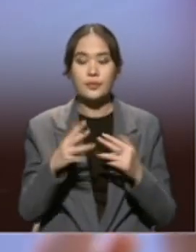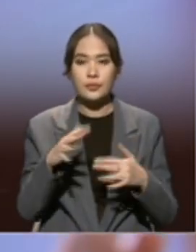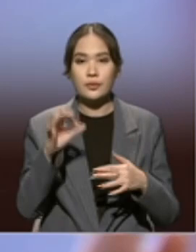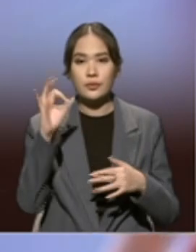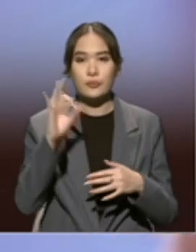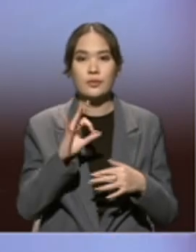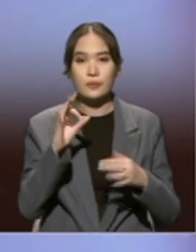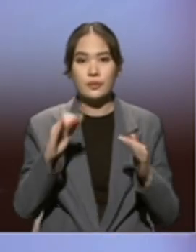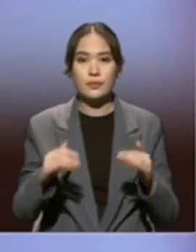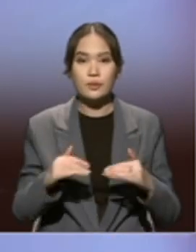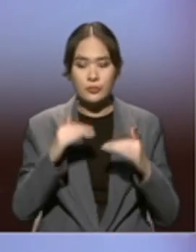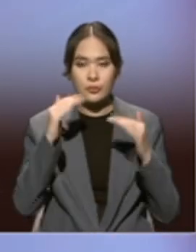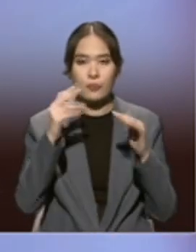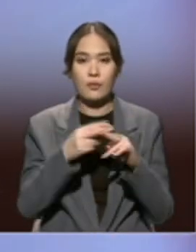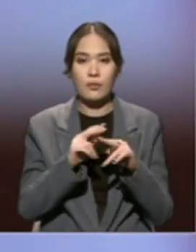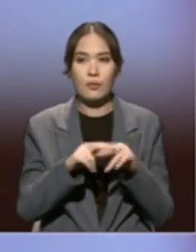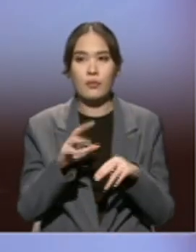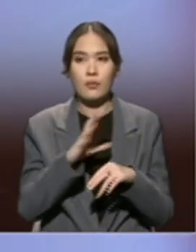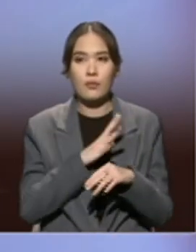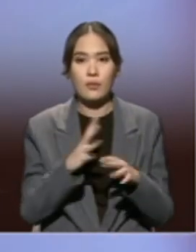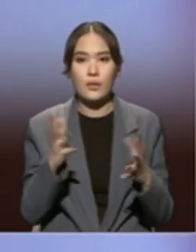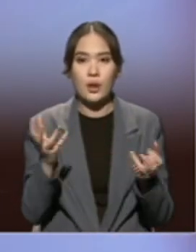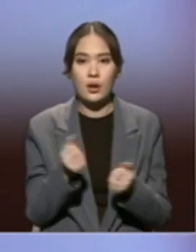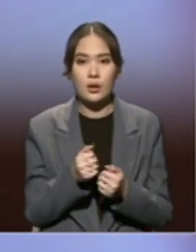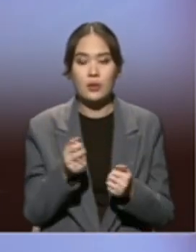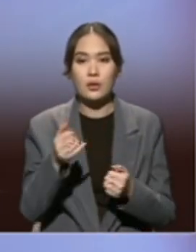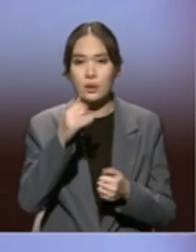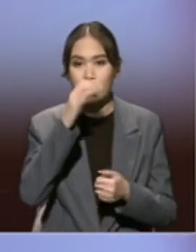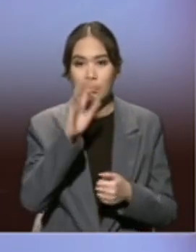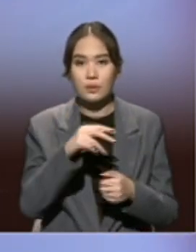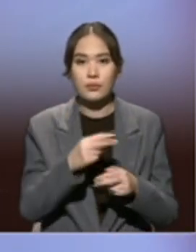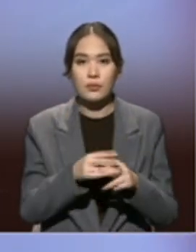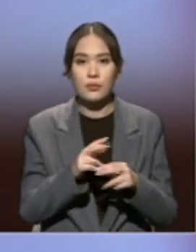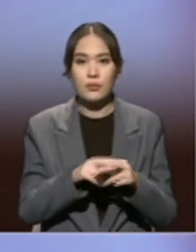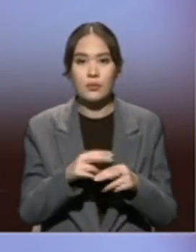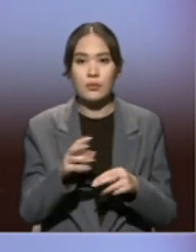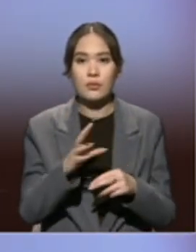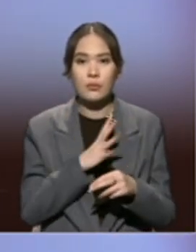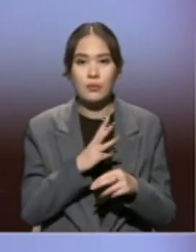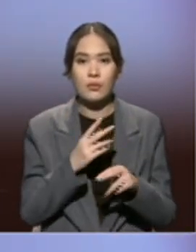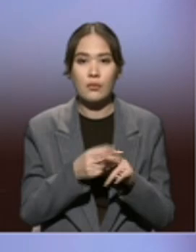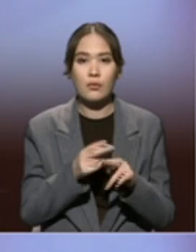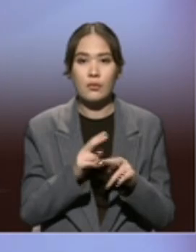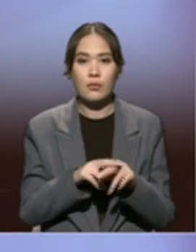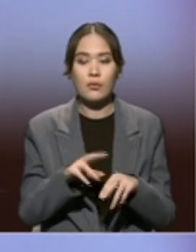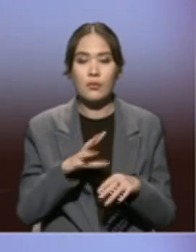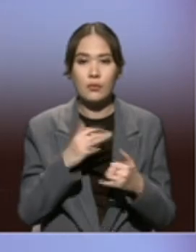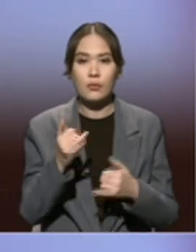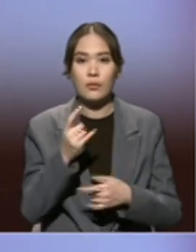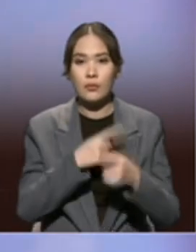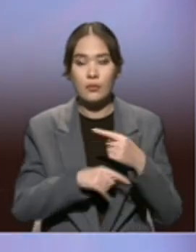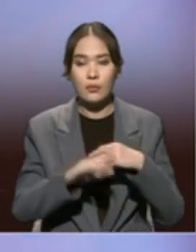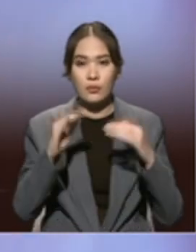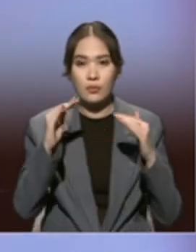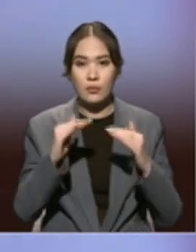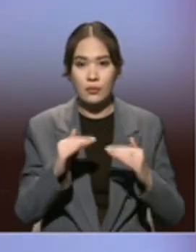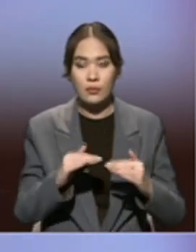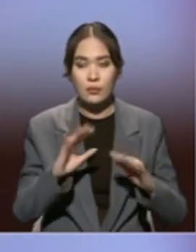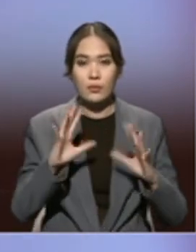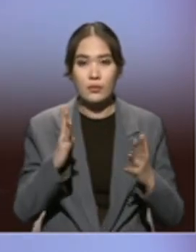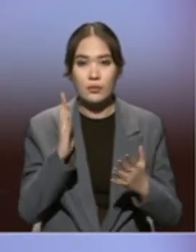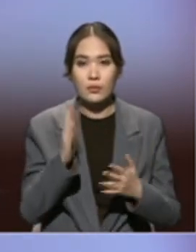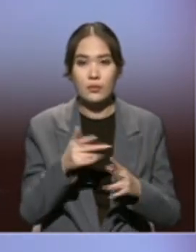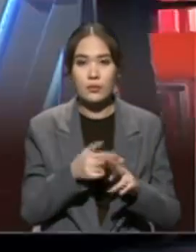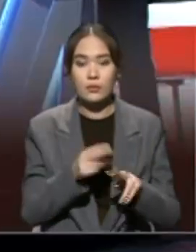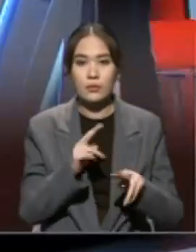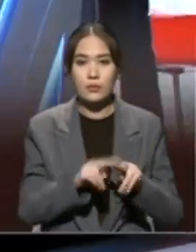көтере бергеннен олар халықтың да алмайтындығын біліп отыр. Сол үшін де банктердің өзі егер де мынау қайта қаржылану ставкасы төмендететін болса,